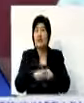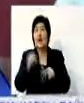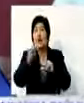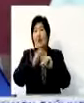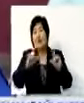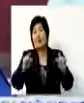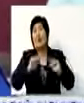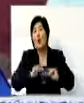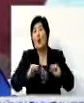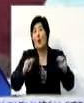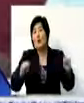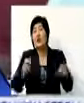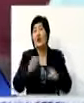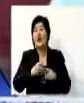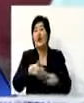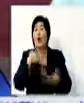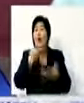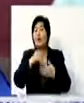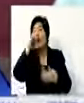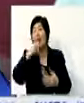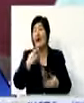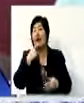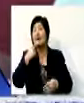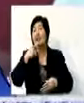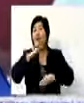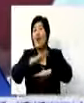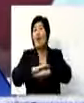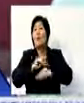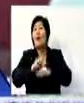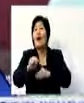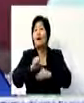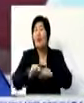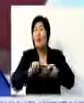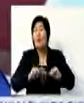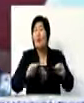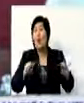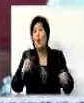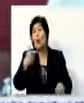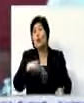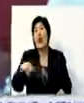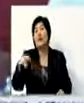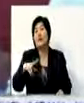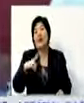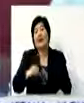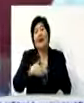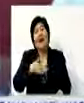мектептің ұстаздарына, әсіресе өзімнің қазақ тілі пәні мұғалімі Гүлмира Мырзағалиқызына алғысымды білдіремін.